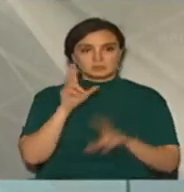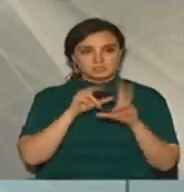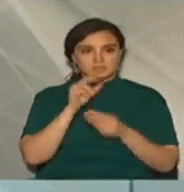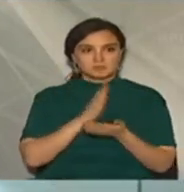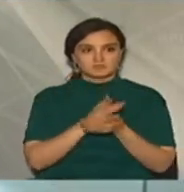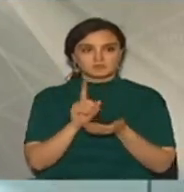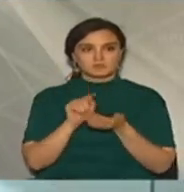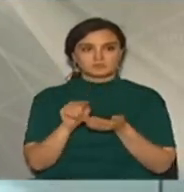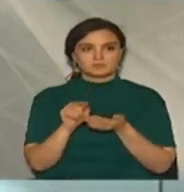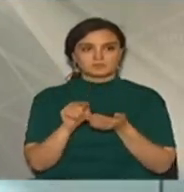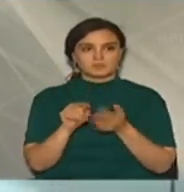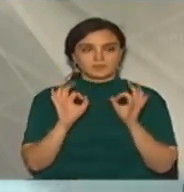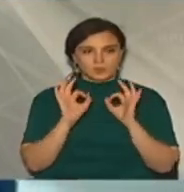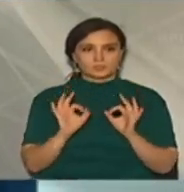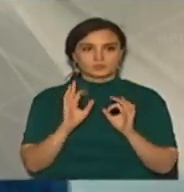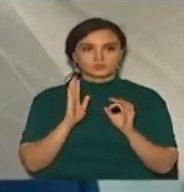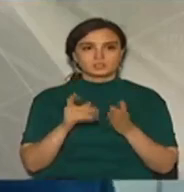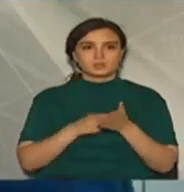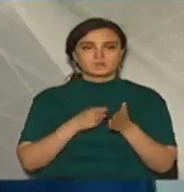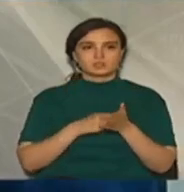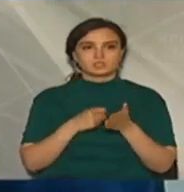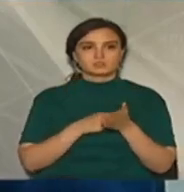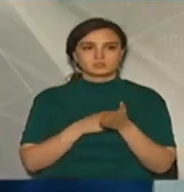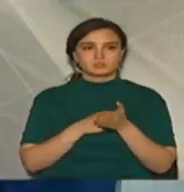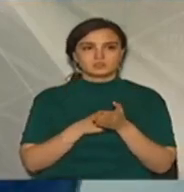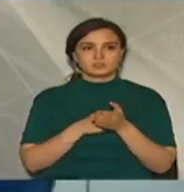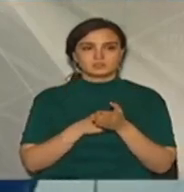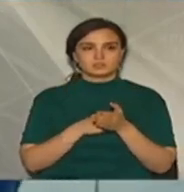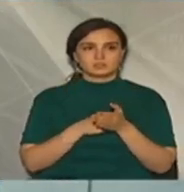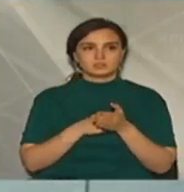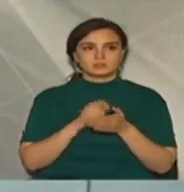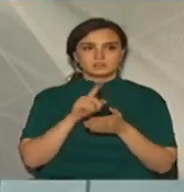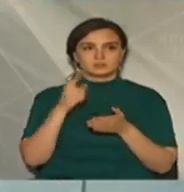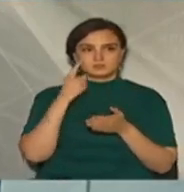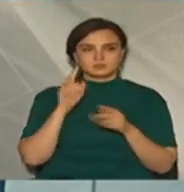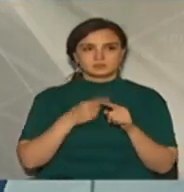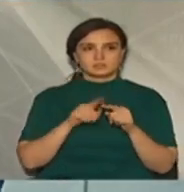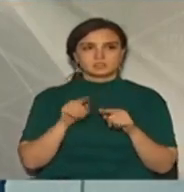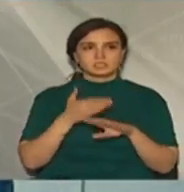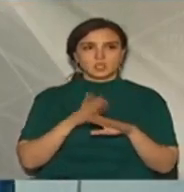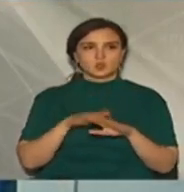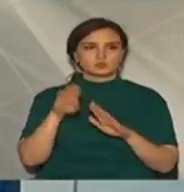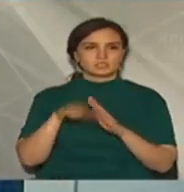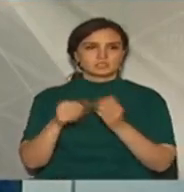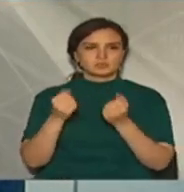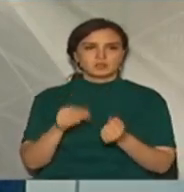რომ ობიექტური იქნება გამოძიება, თუმცა მგონია, რომ ეს რომ დაუმძიმეს ბრალი,